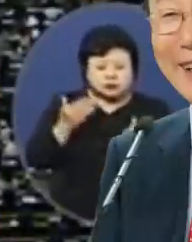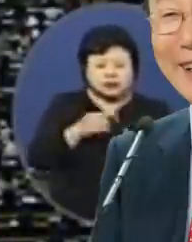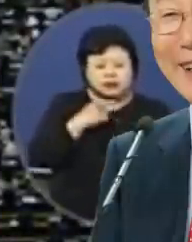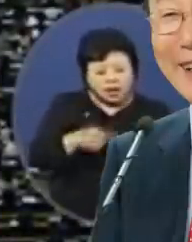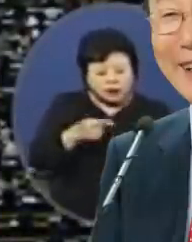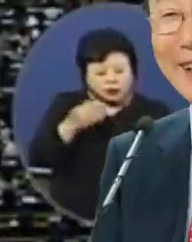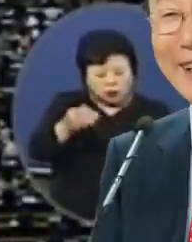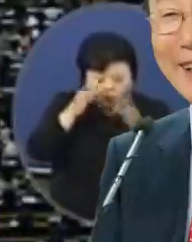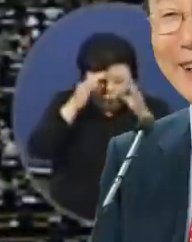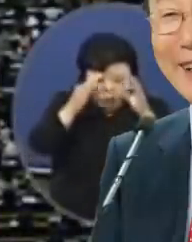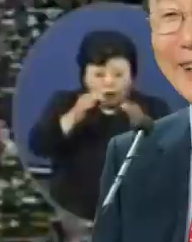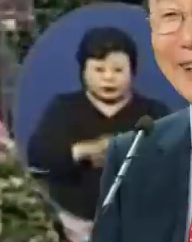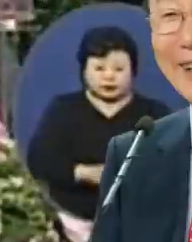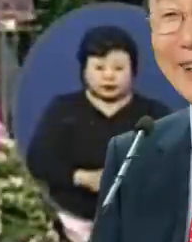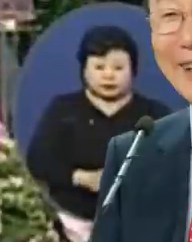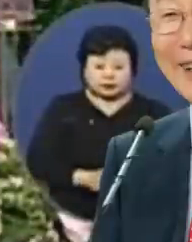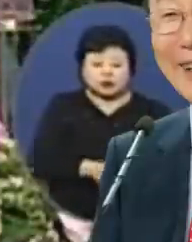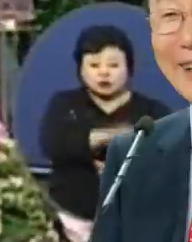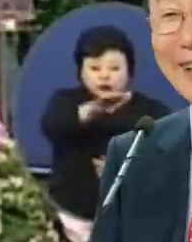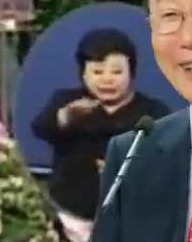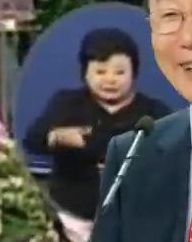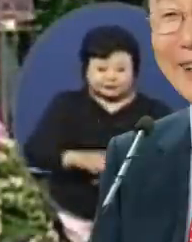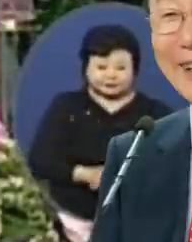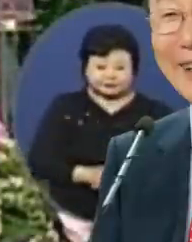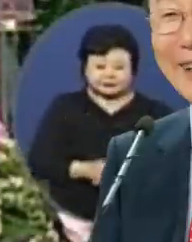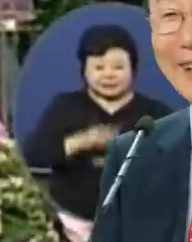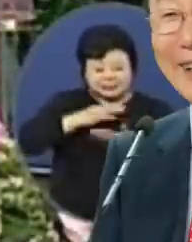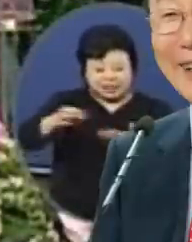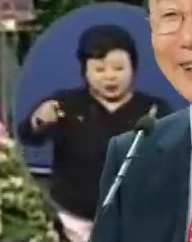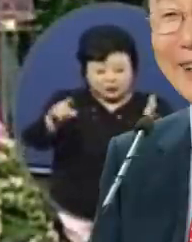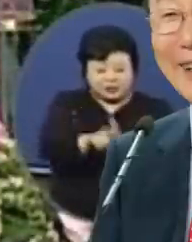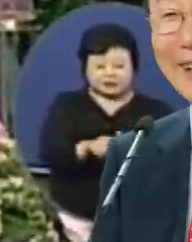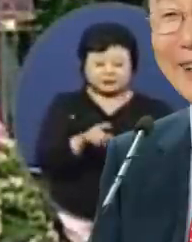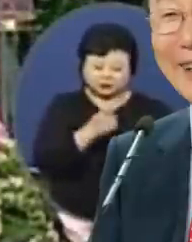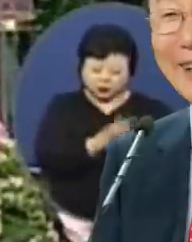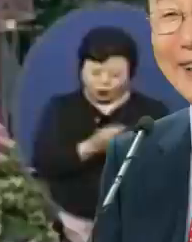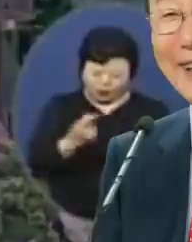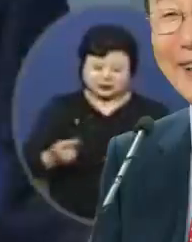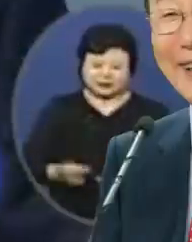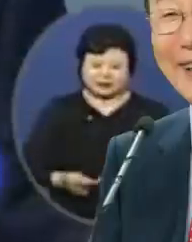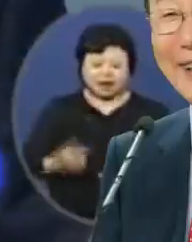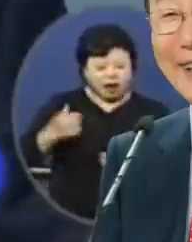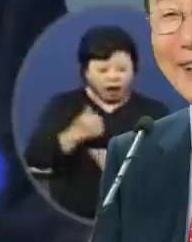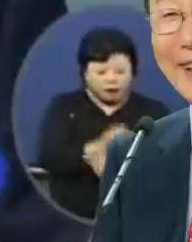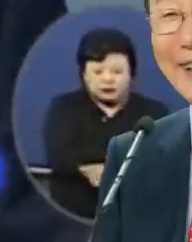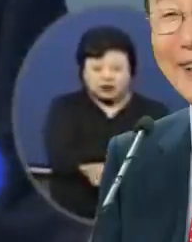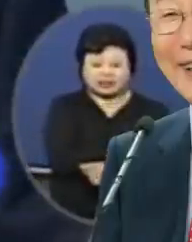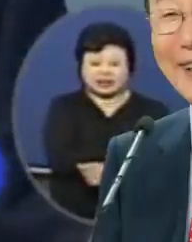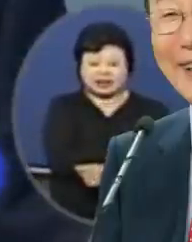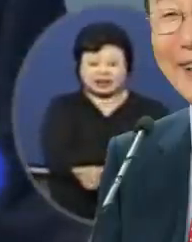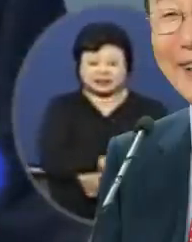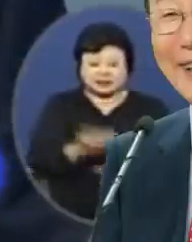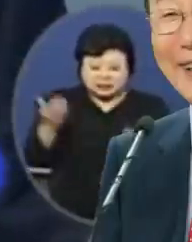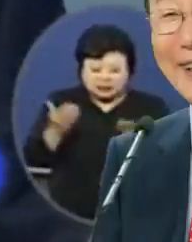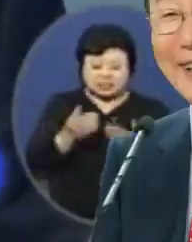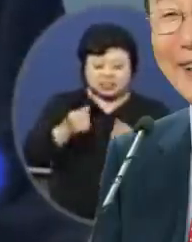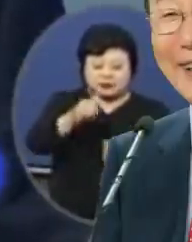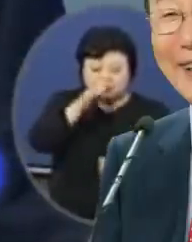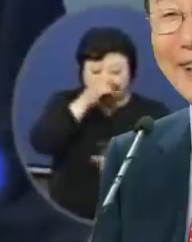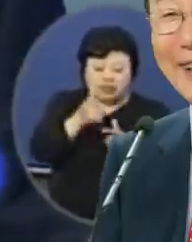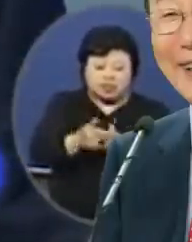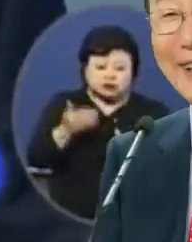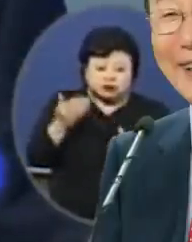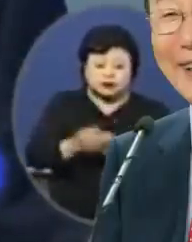가르치신 것을 보면은 우리가 사용하는 믿음도 그렇습니다. 엄청난 역사를 가졌는데